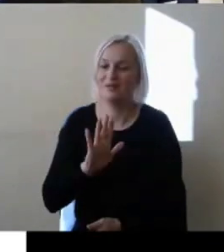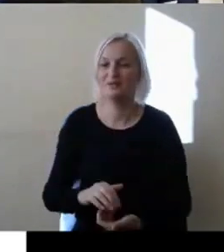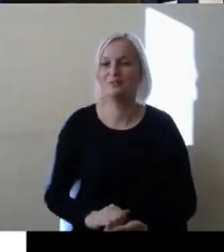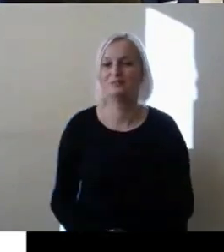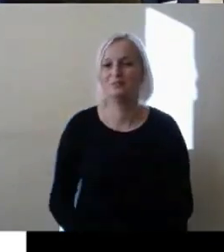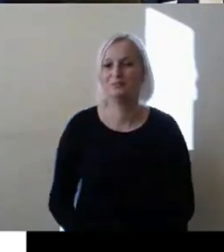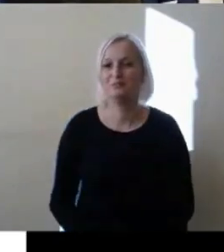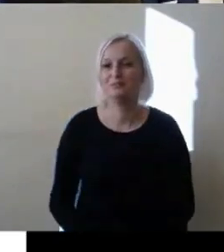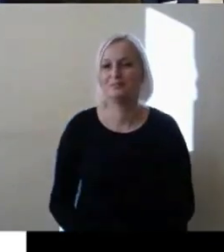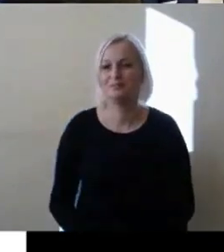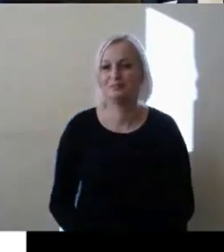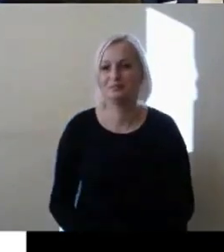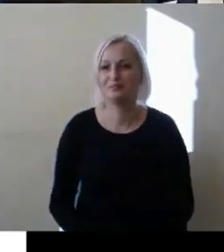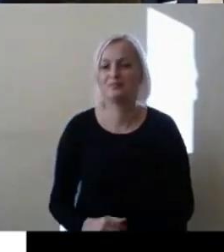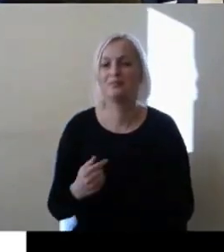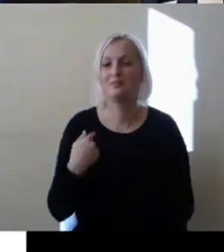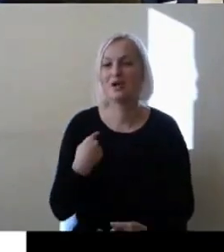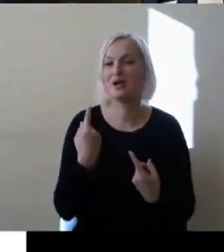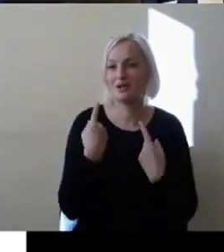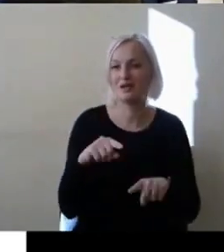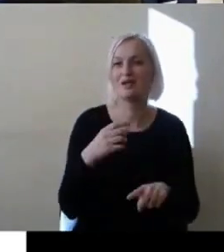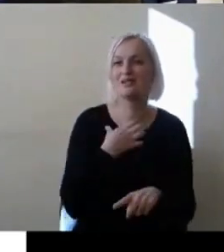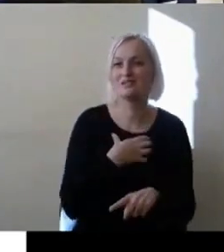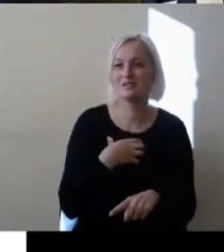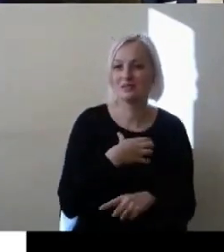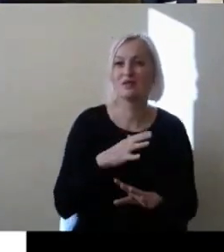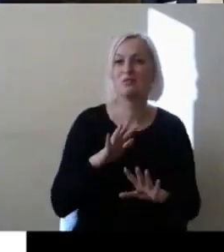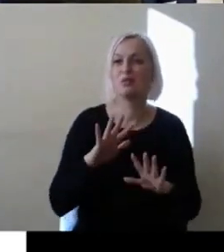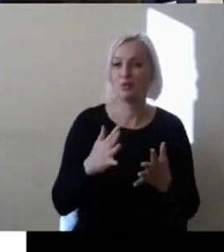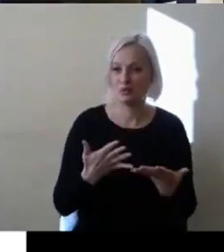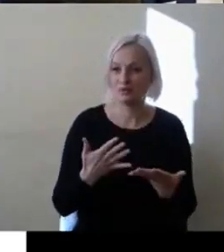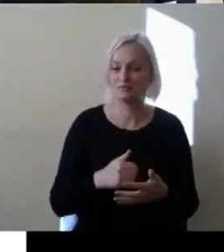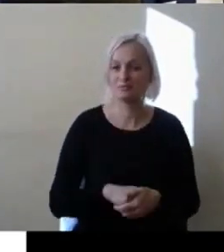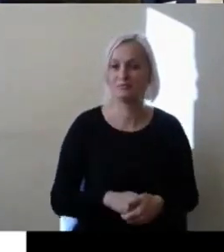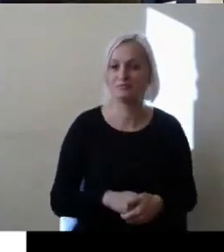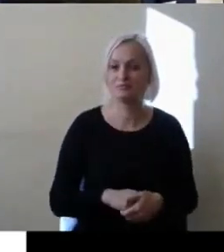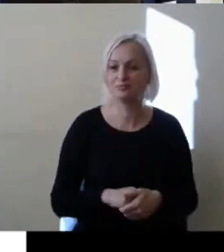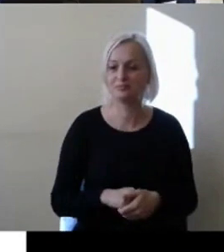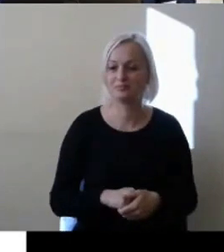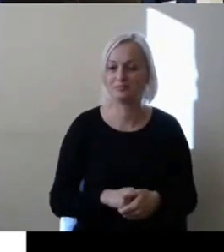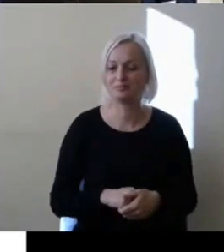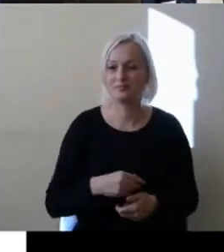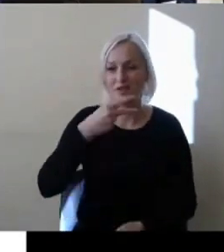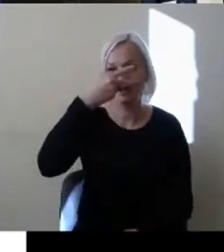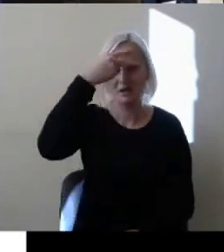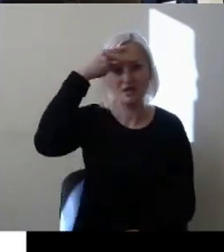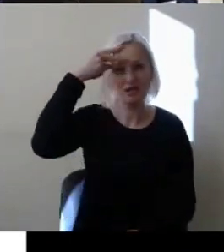dalykas, kuris man labai svarbus ir nuskambėjo, kad Lietuva